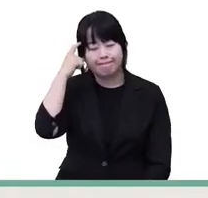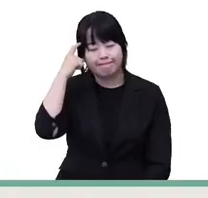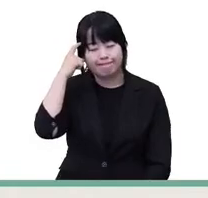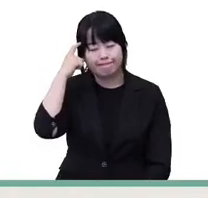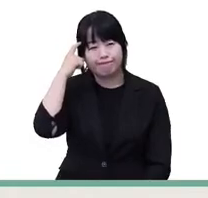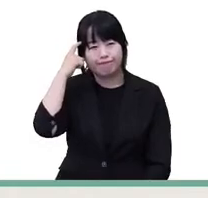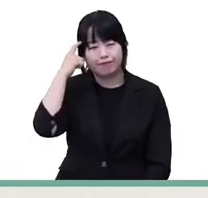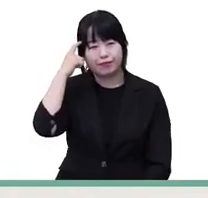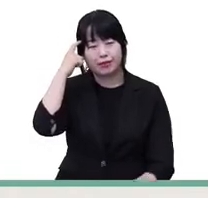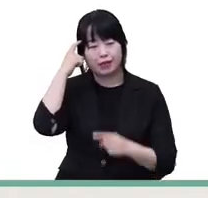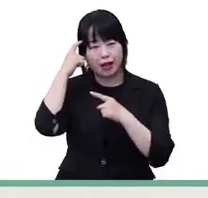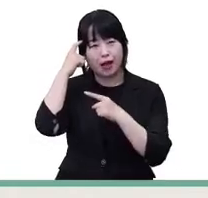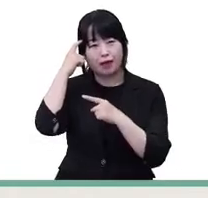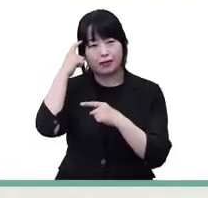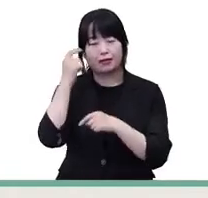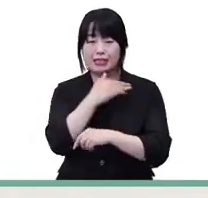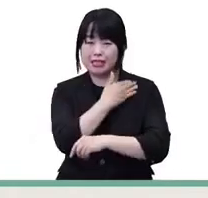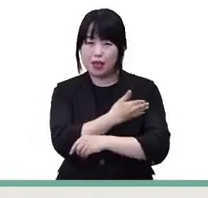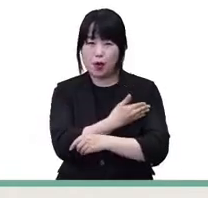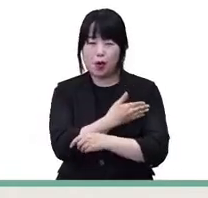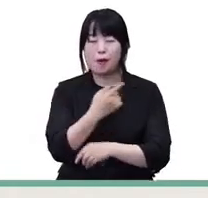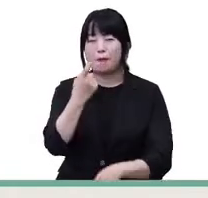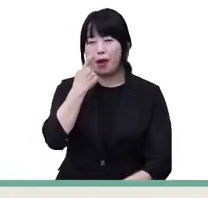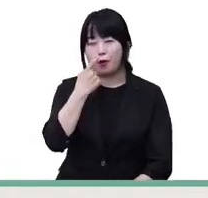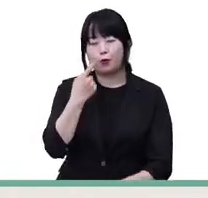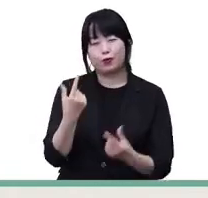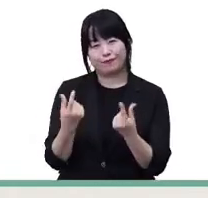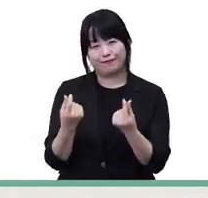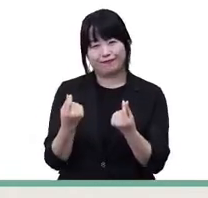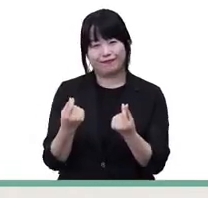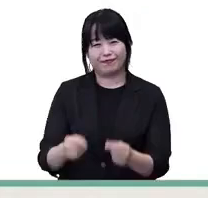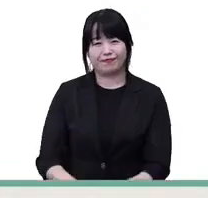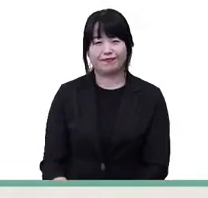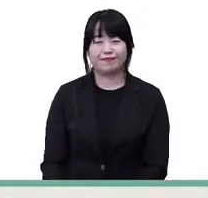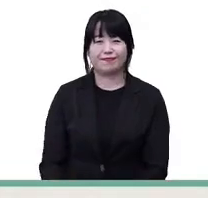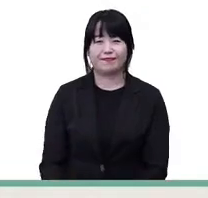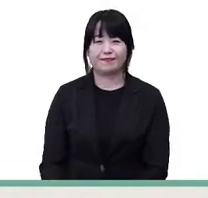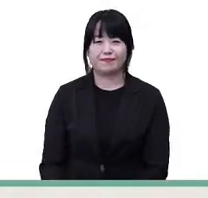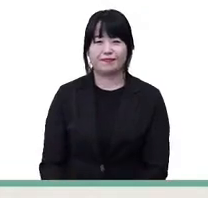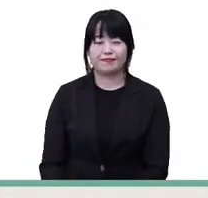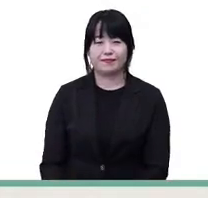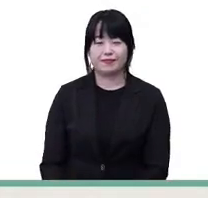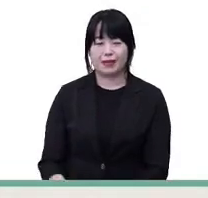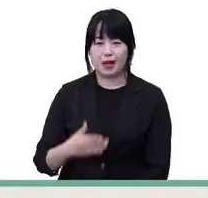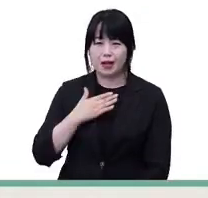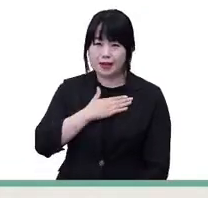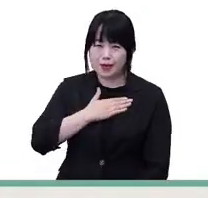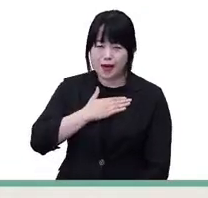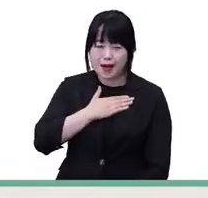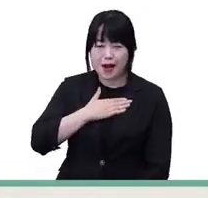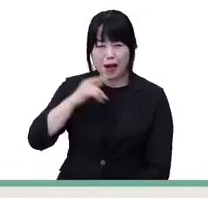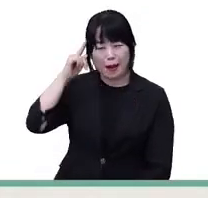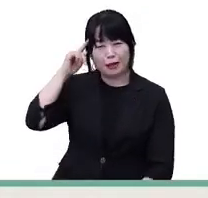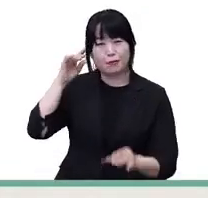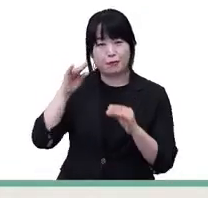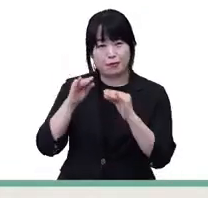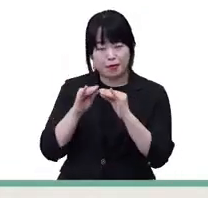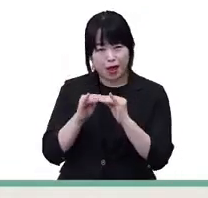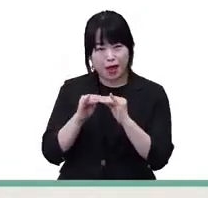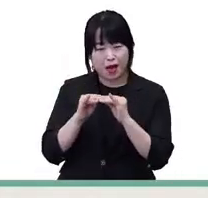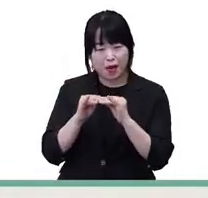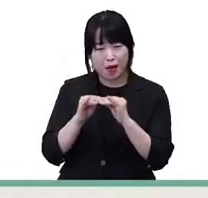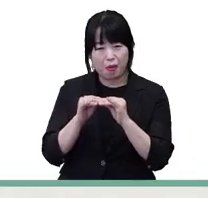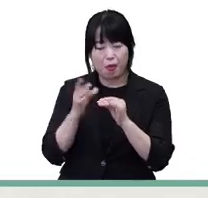우리가 배운다라고 생각하시면 될 것 같습니다. 왜냐하면 어떻게 보면 정서적인 공감 능력은